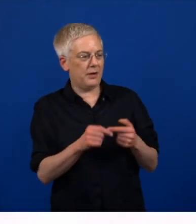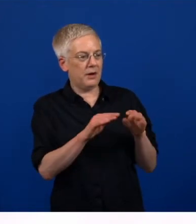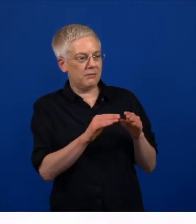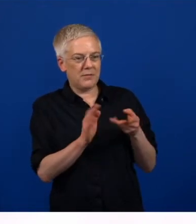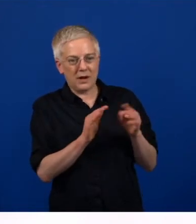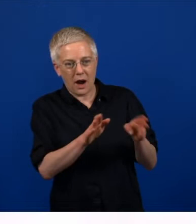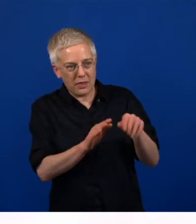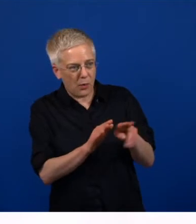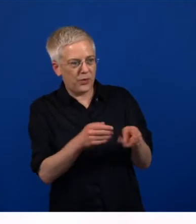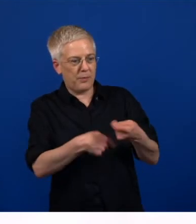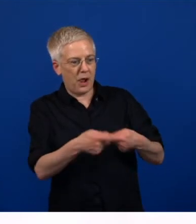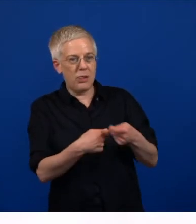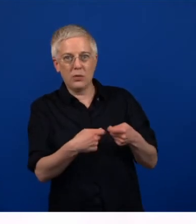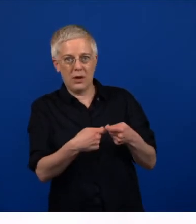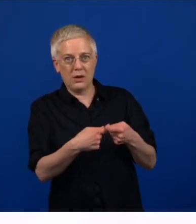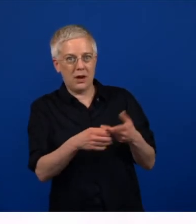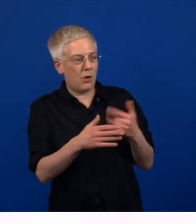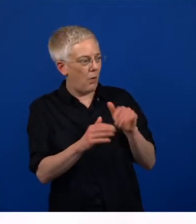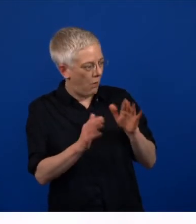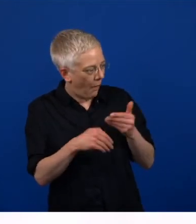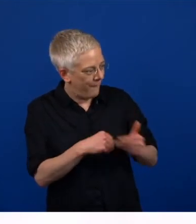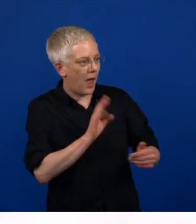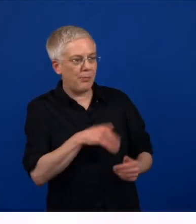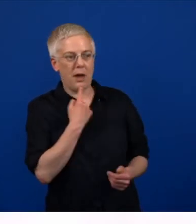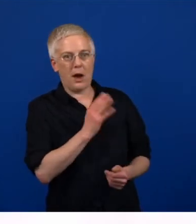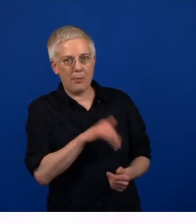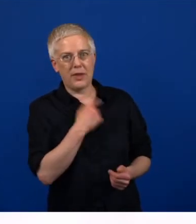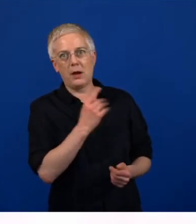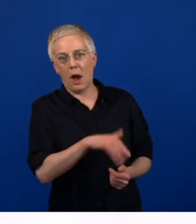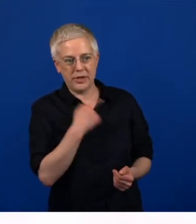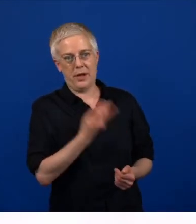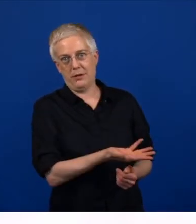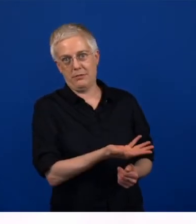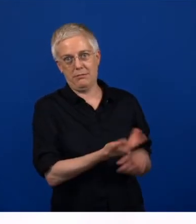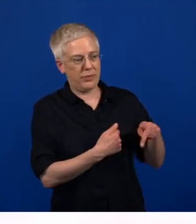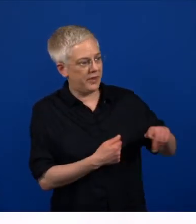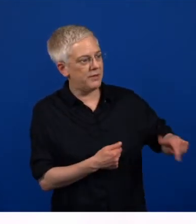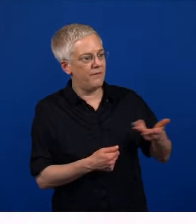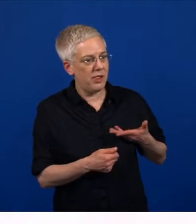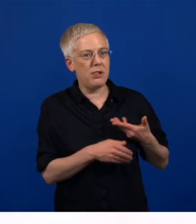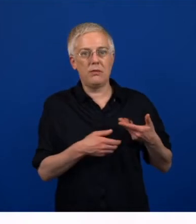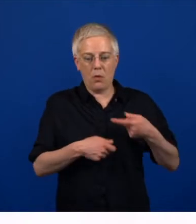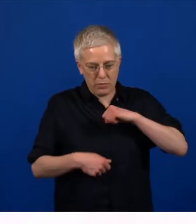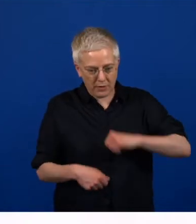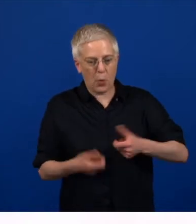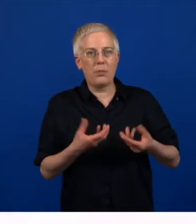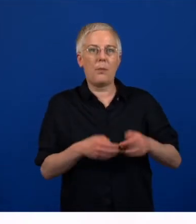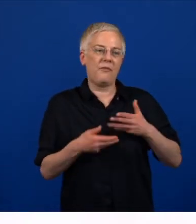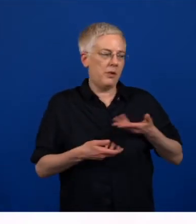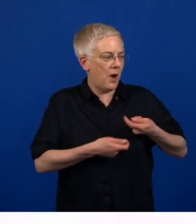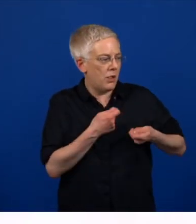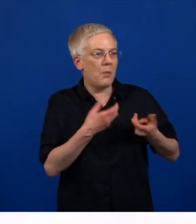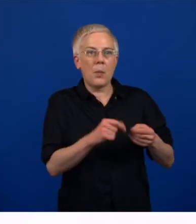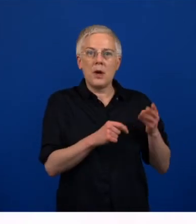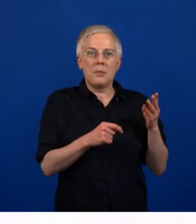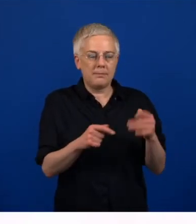zulassen. Denn auch diese Patientinnen und Patienten haben ja ein Recht auf Krankenhausbehandlung. Deshalb ist